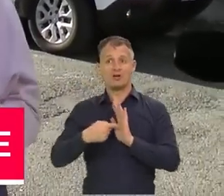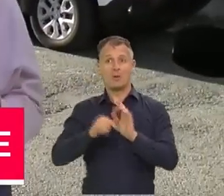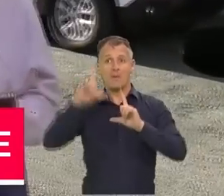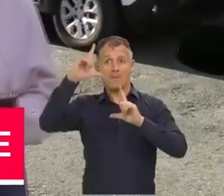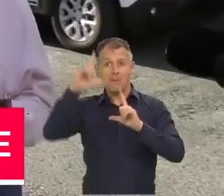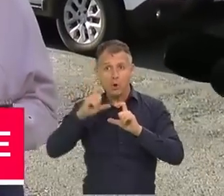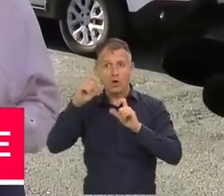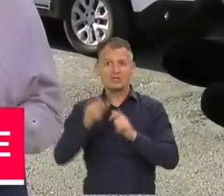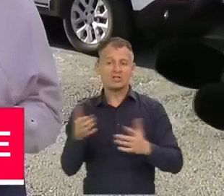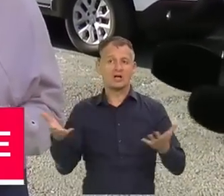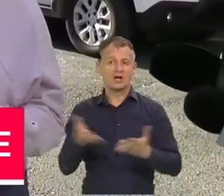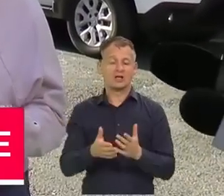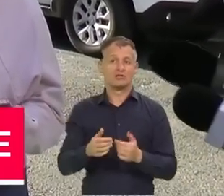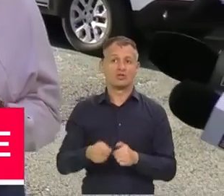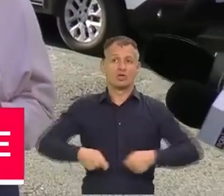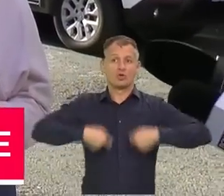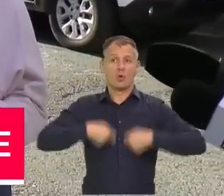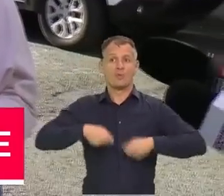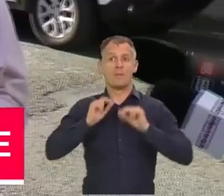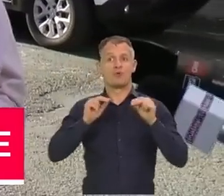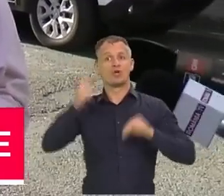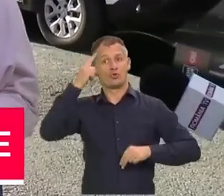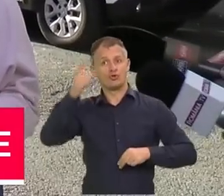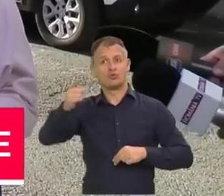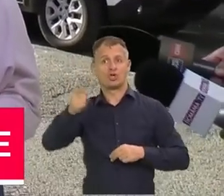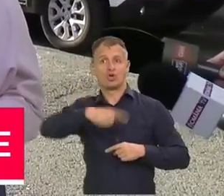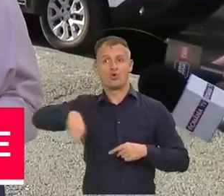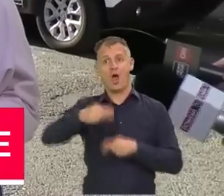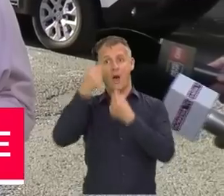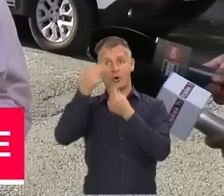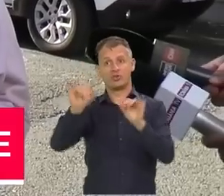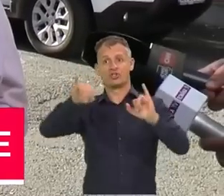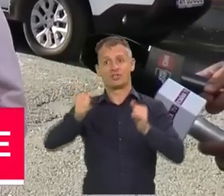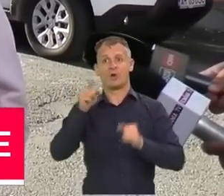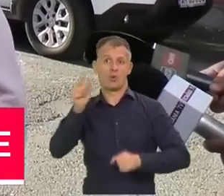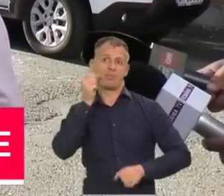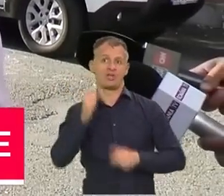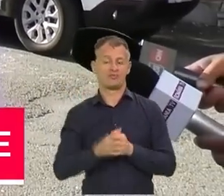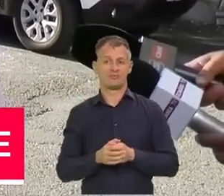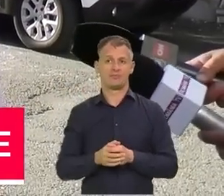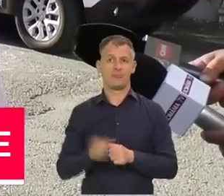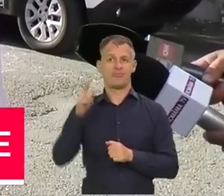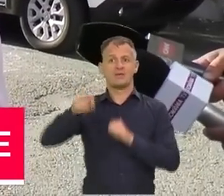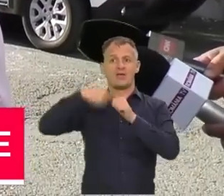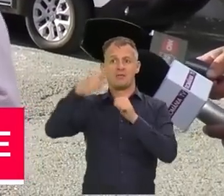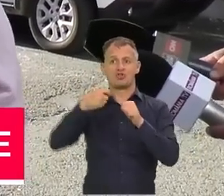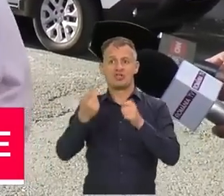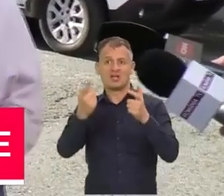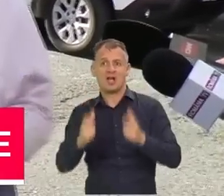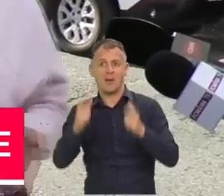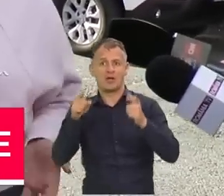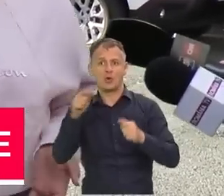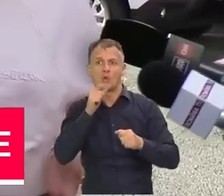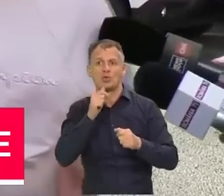care, adevărul că și domnii profesori au cam știut, pentru că noi am anunțat ce este la Pitești. Deci astea sunt imaginele din camerele de acolo, unde